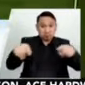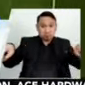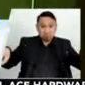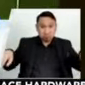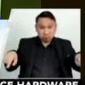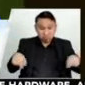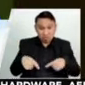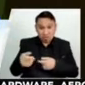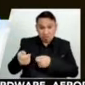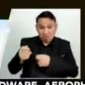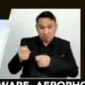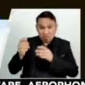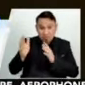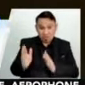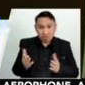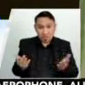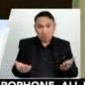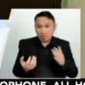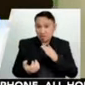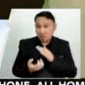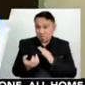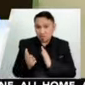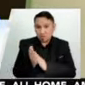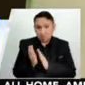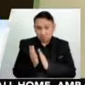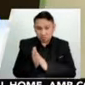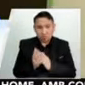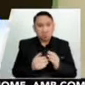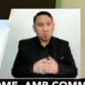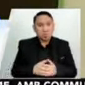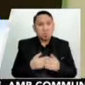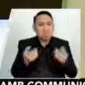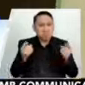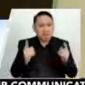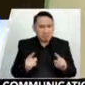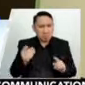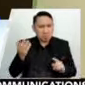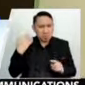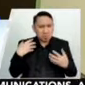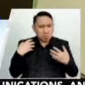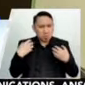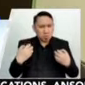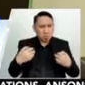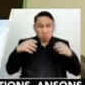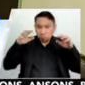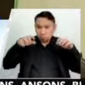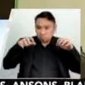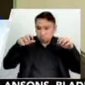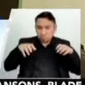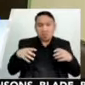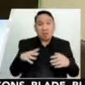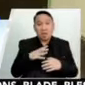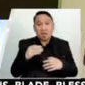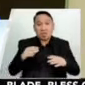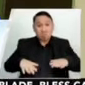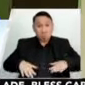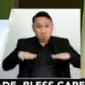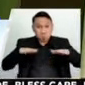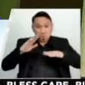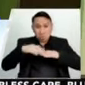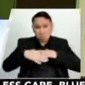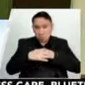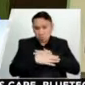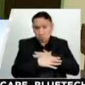Dampalit Elementary School. Kaya sa kasagsaga ng malakas na ulan na sinabayan pa ng high tide, tumaas ng husto ang tubig